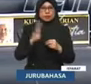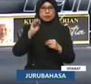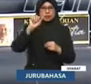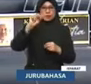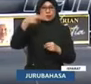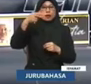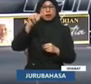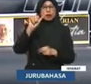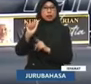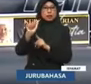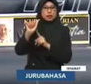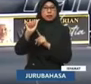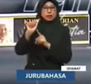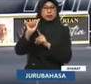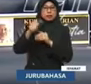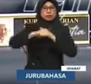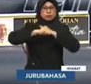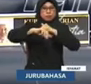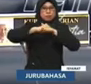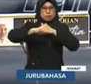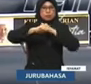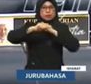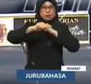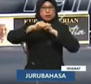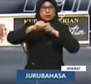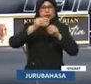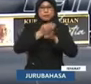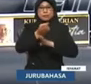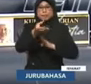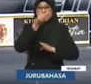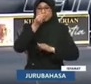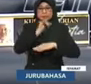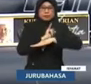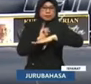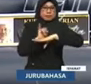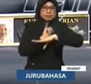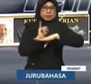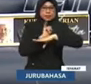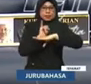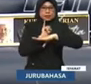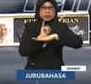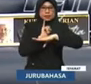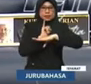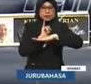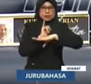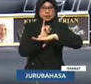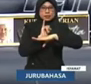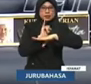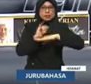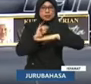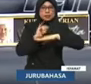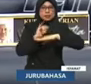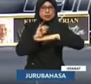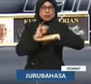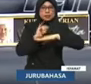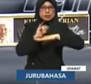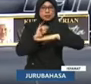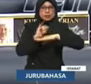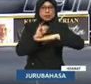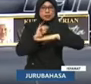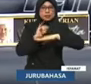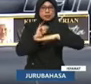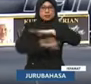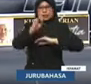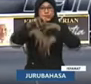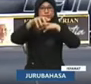Maha adalah untuk mempromosi sektor Agro makanan dan industri asas Tani dengan